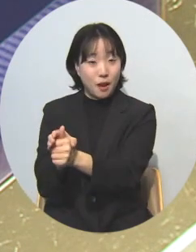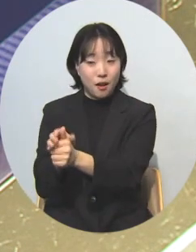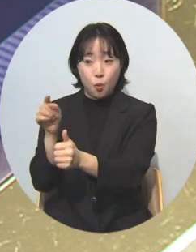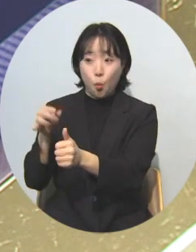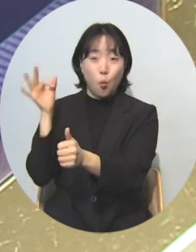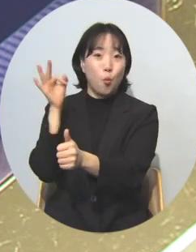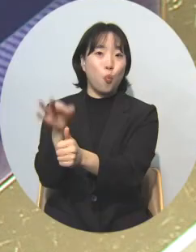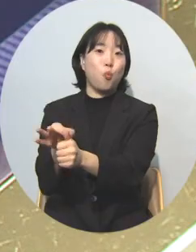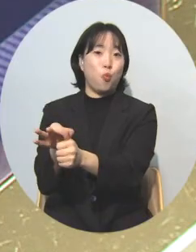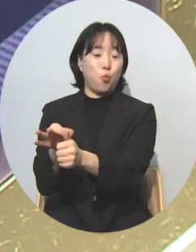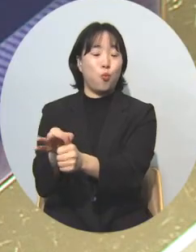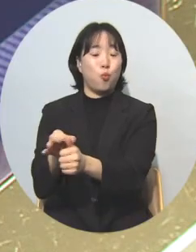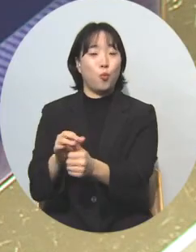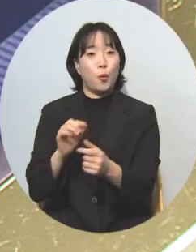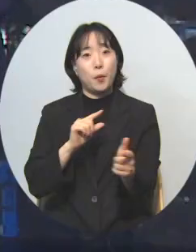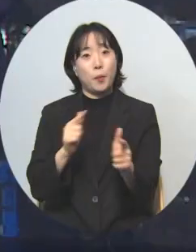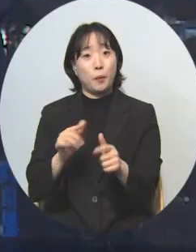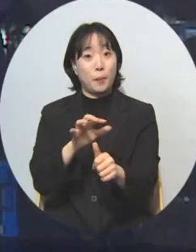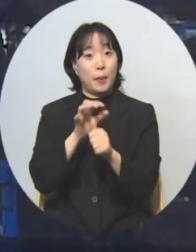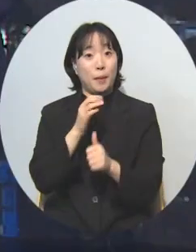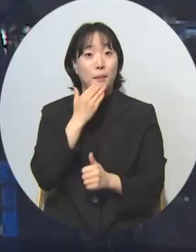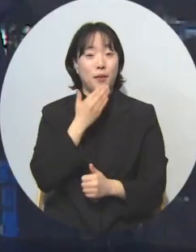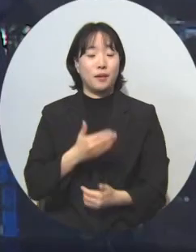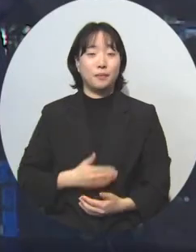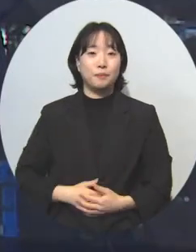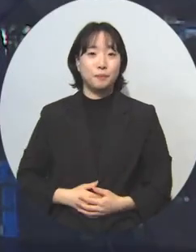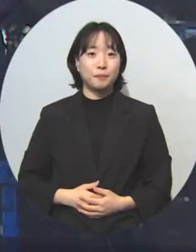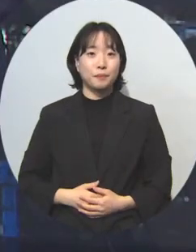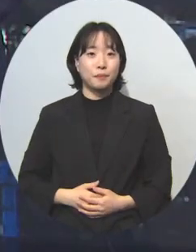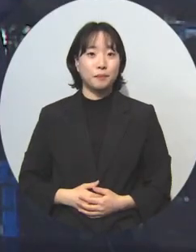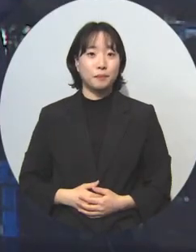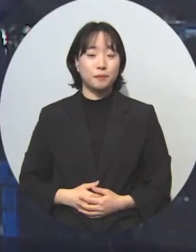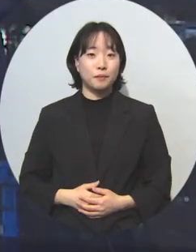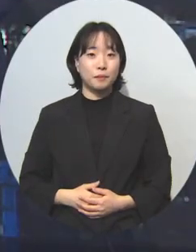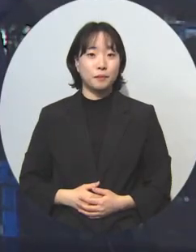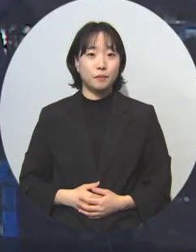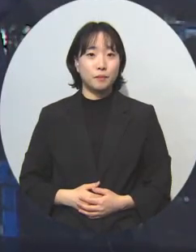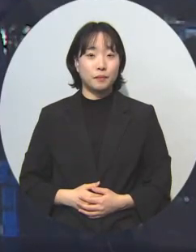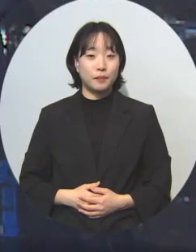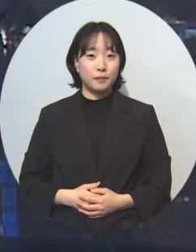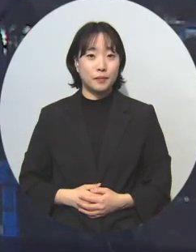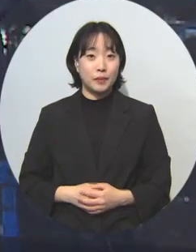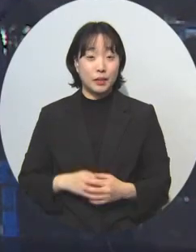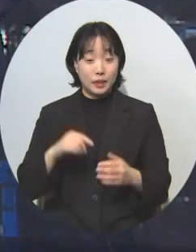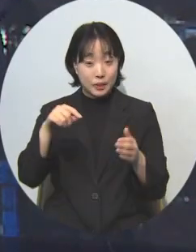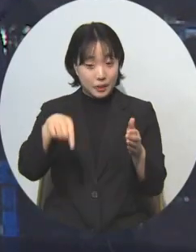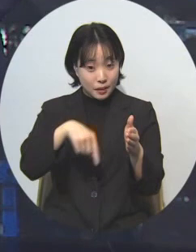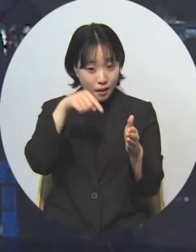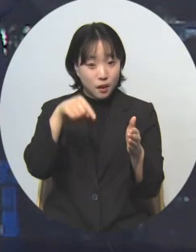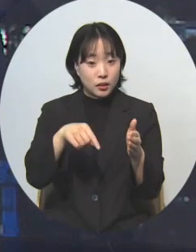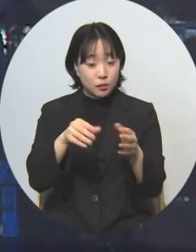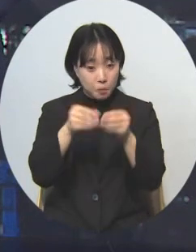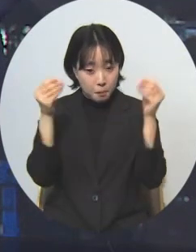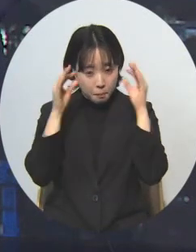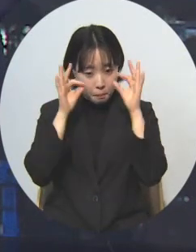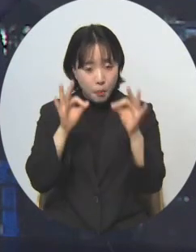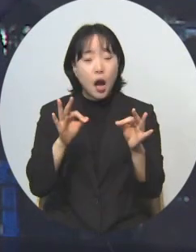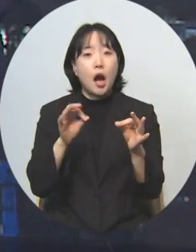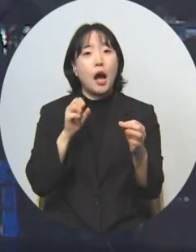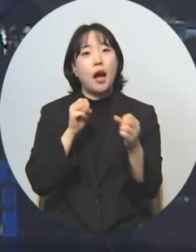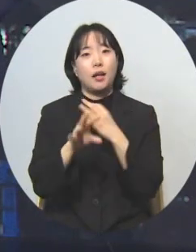있게 될 걸로 기대됩니다 현장에 답이 있다는 경어는 비단 정책을